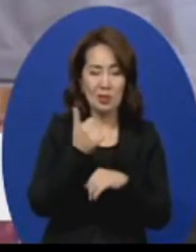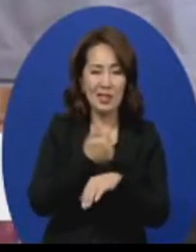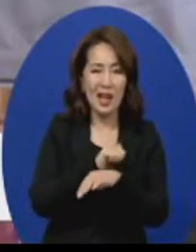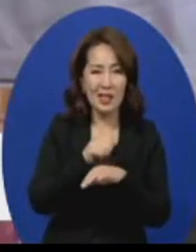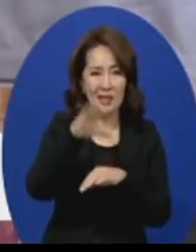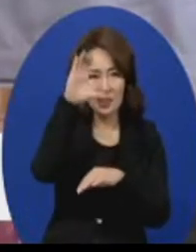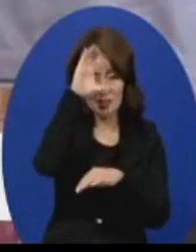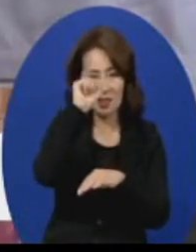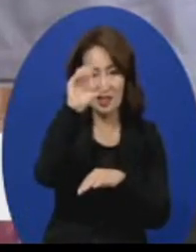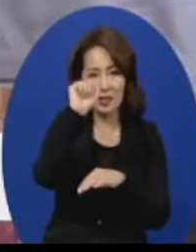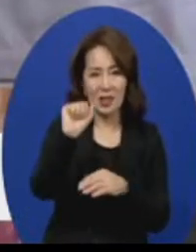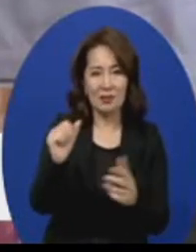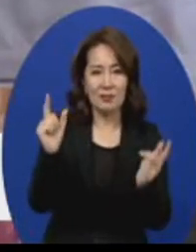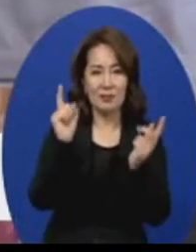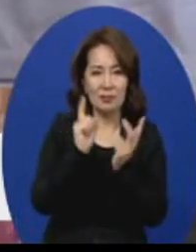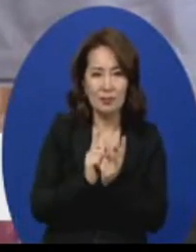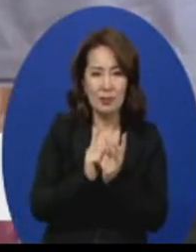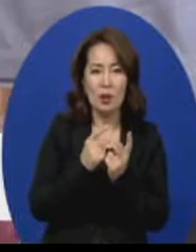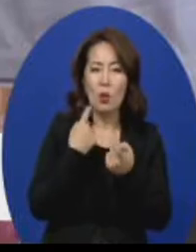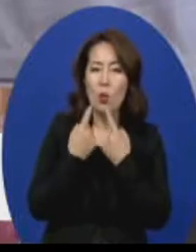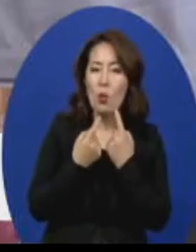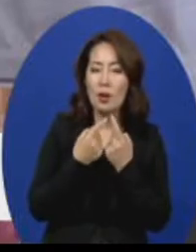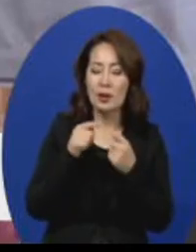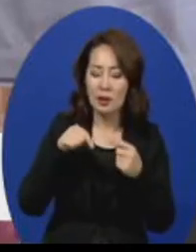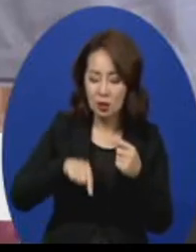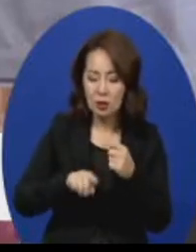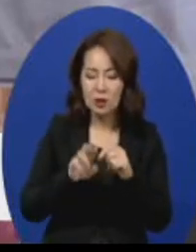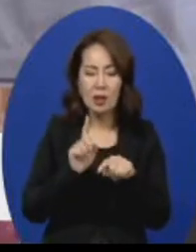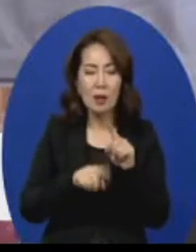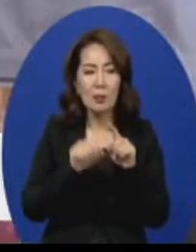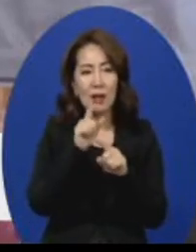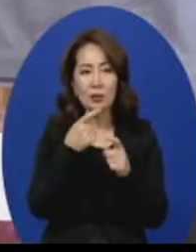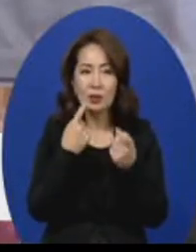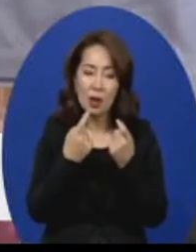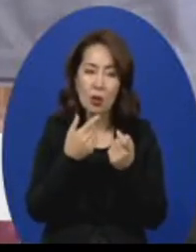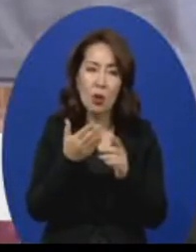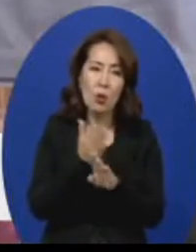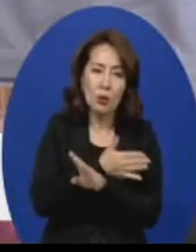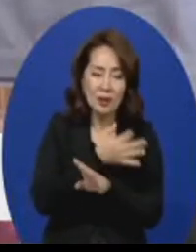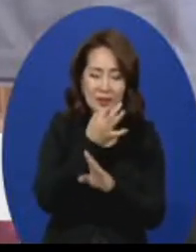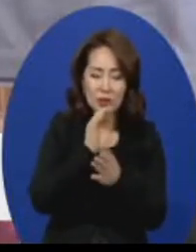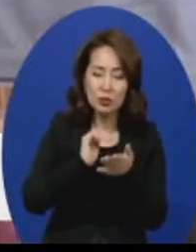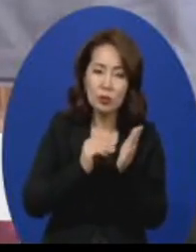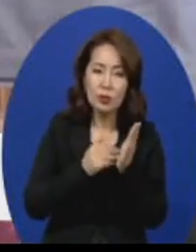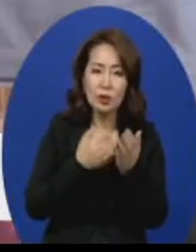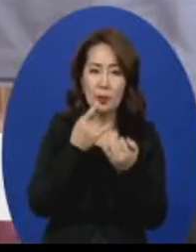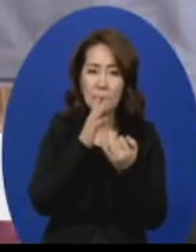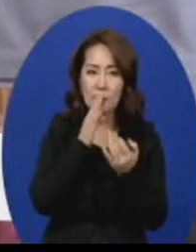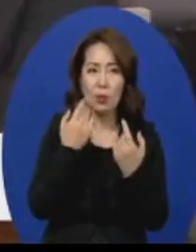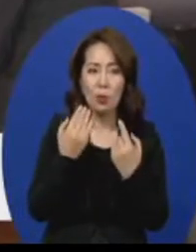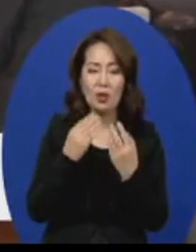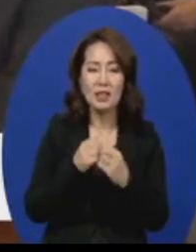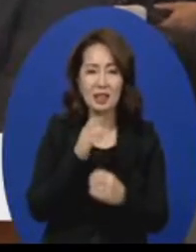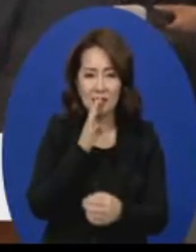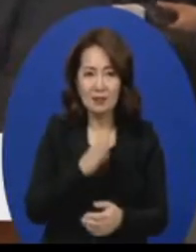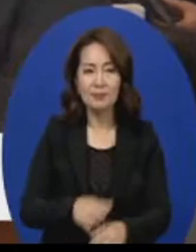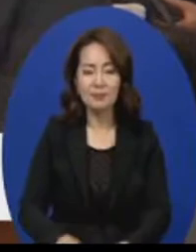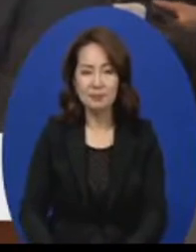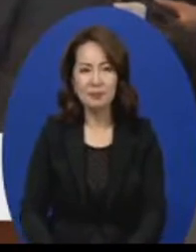аялал жуулчлалын сайд нарын одоо хурлаар мөн ямар асуудыг хилцэх вэ гэдэг урьдчилсан төлөвөөгөө мөн ярилцах ийм хурлыг хийх гэж